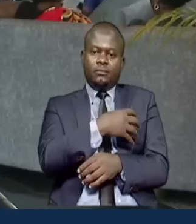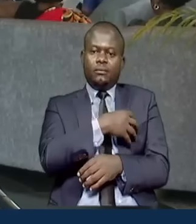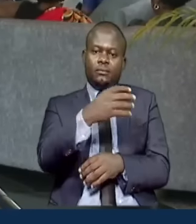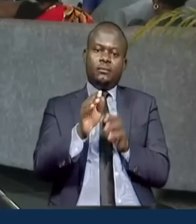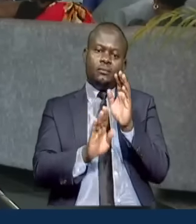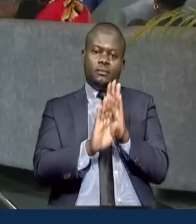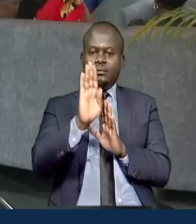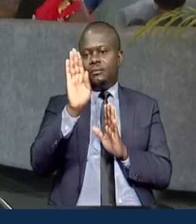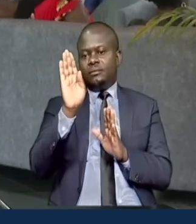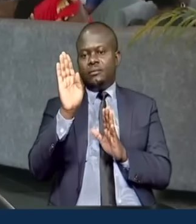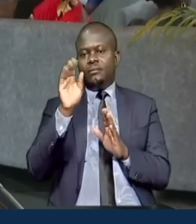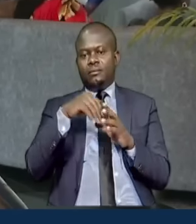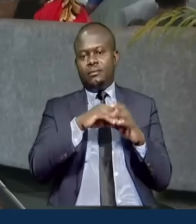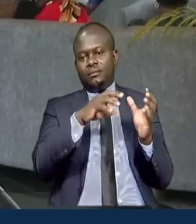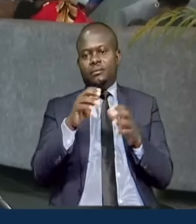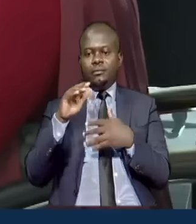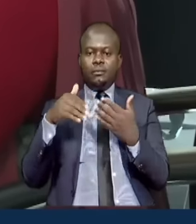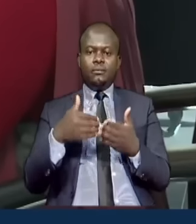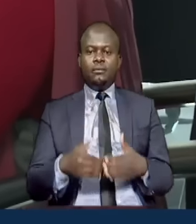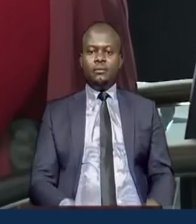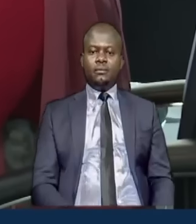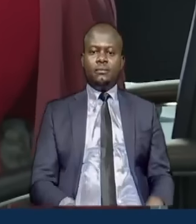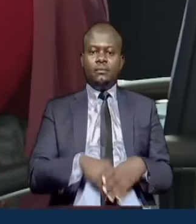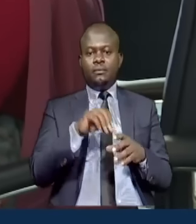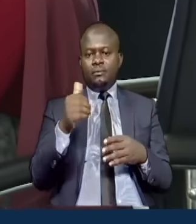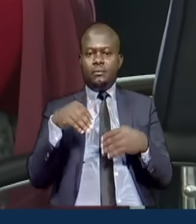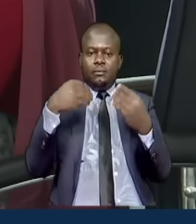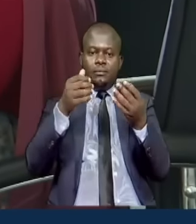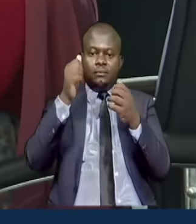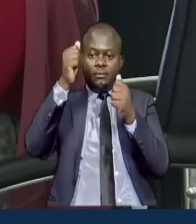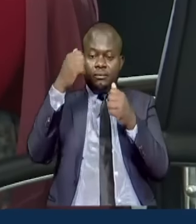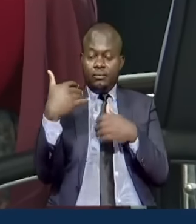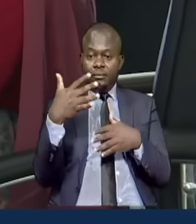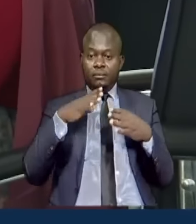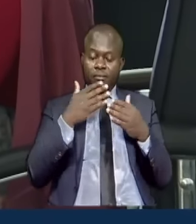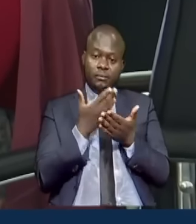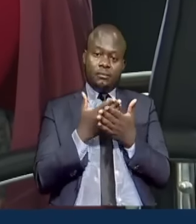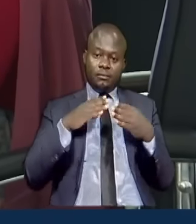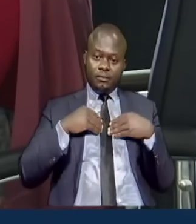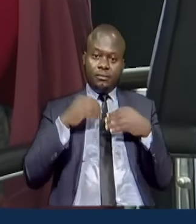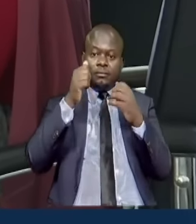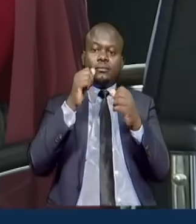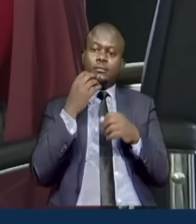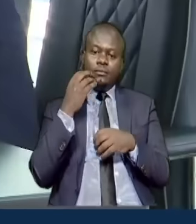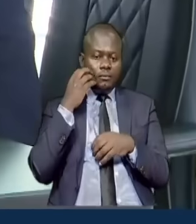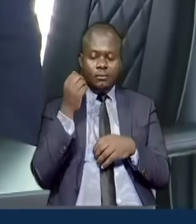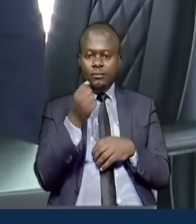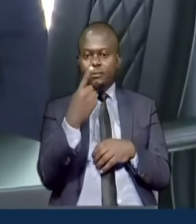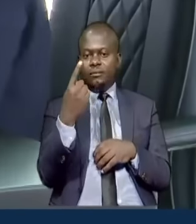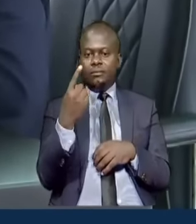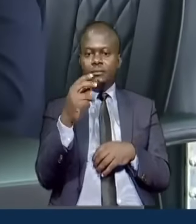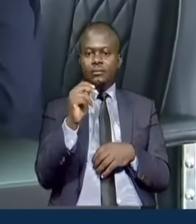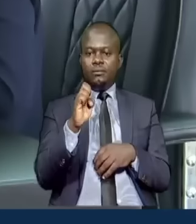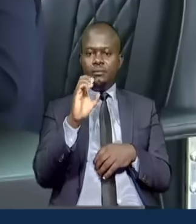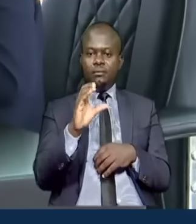buteye imbere mu byiciro byose abandi batanze kandidatire zabo kuri uyu munsi wa mbere w'iki gikorwa kuri NEC ni